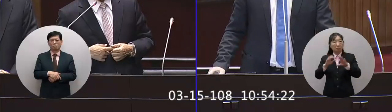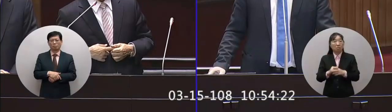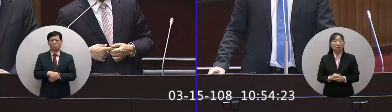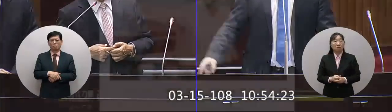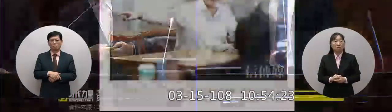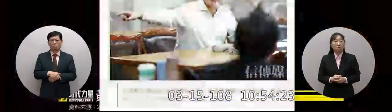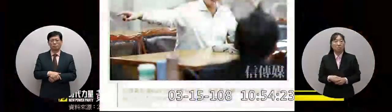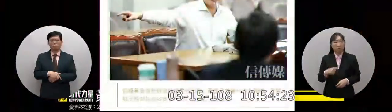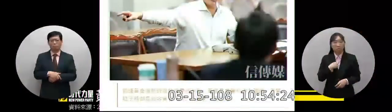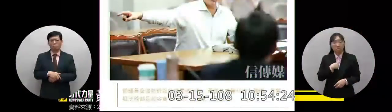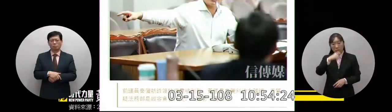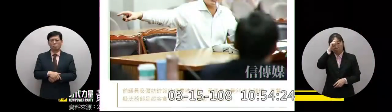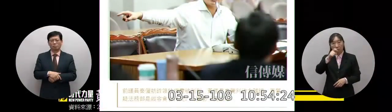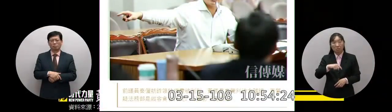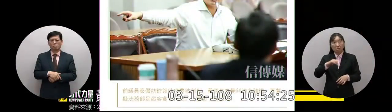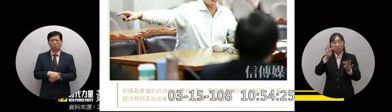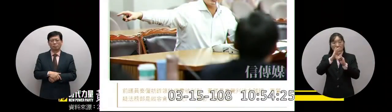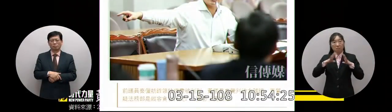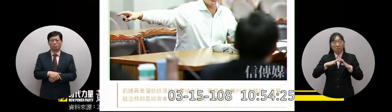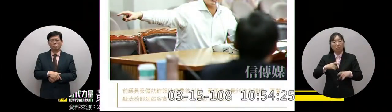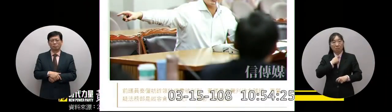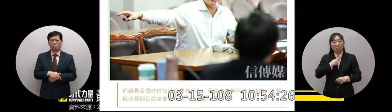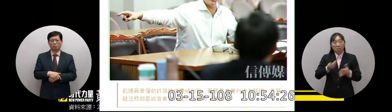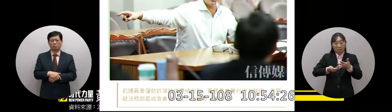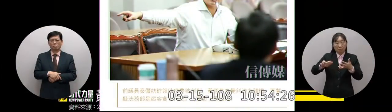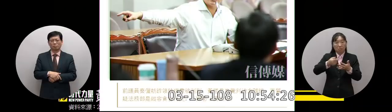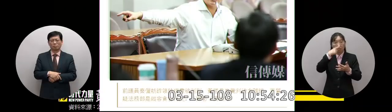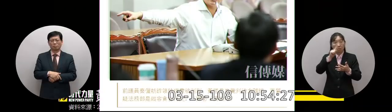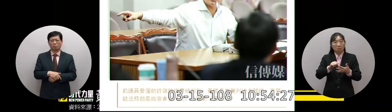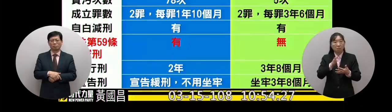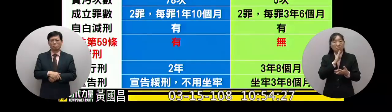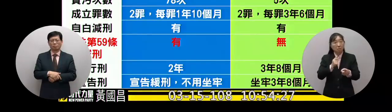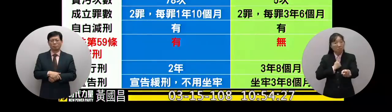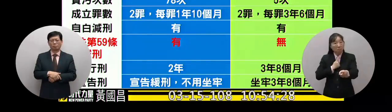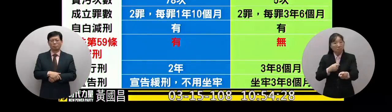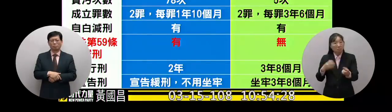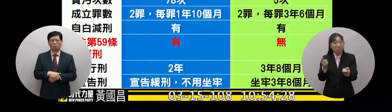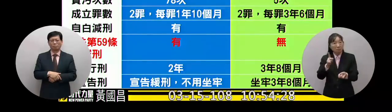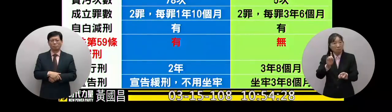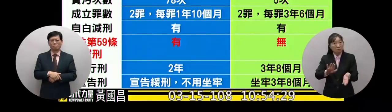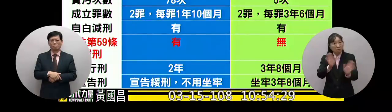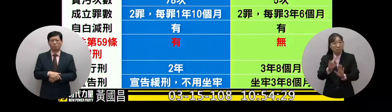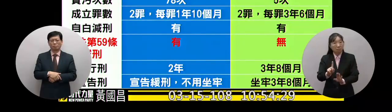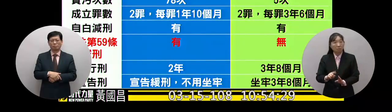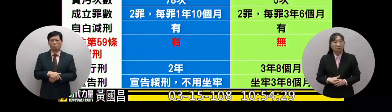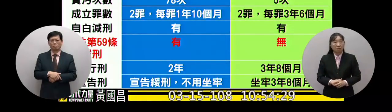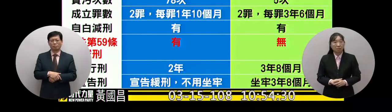明，我要求检察官要上诉。结果院长，您知道发生什么事吗？